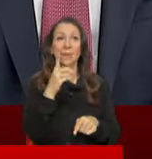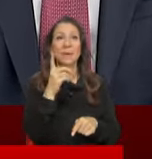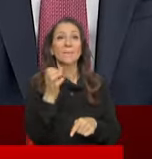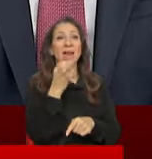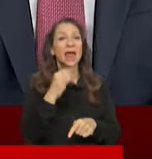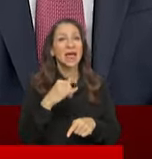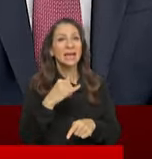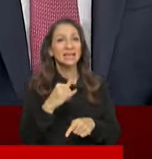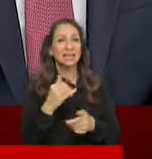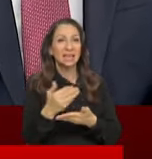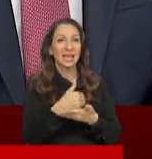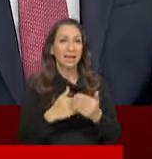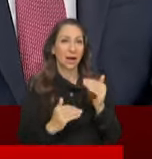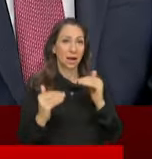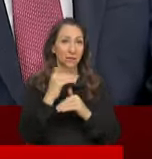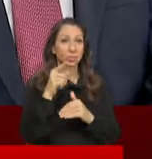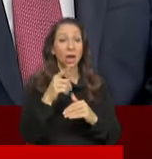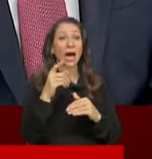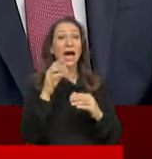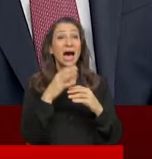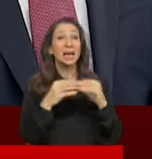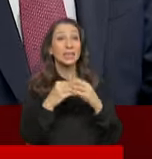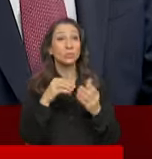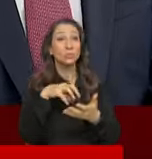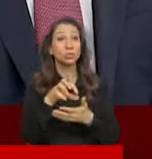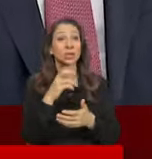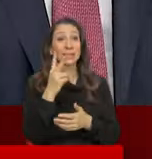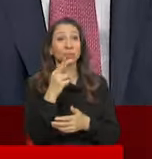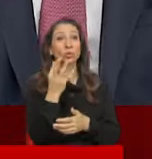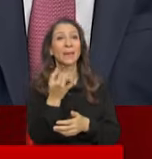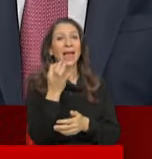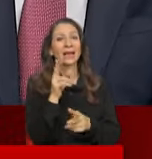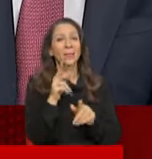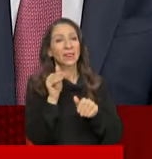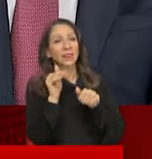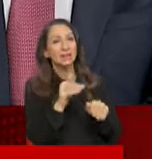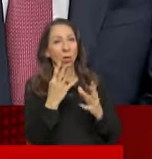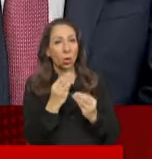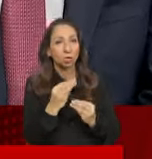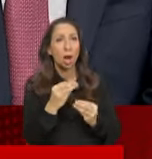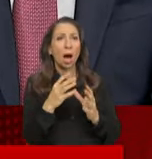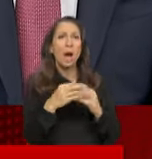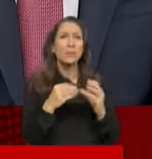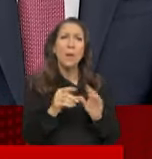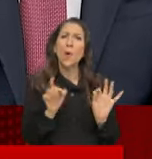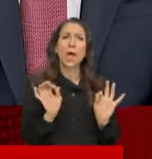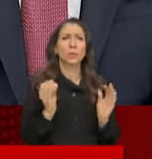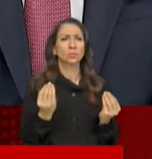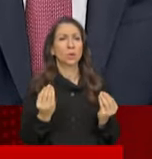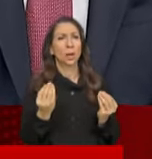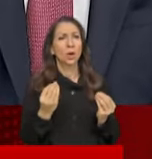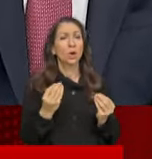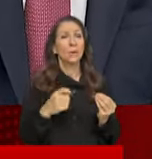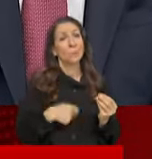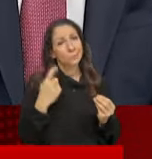milyar civarında gelir arttırdık bu da Adana'nın bütçesine 2,5 milyar civarında bir katkı koydu Adana böyle düzeldi yani yoksa